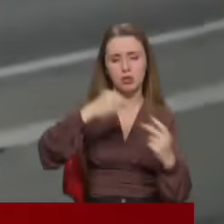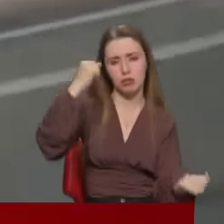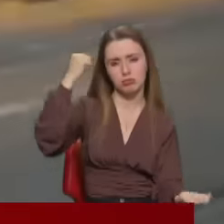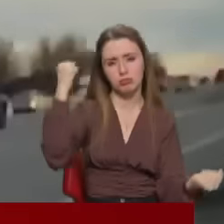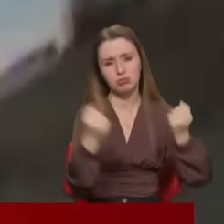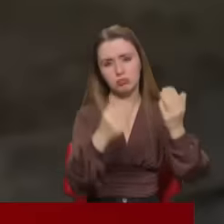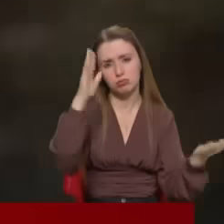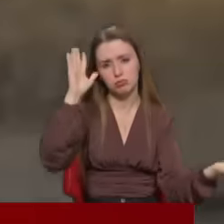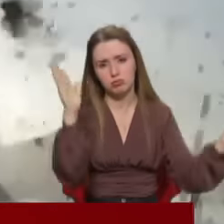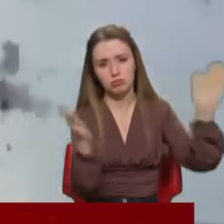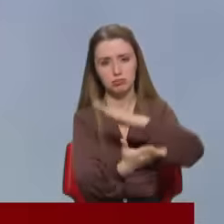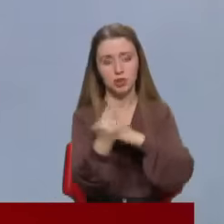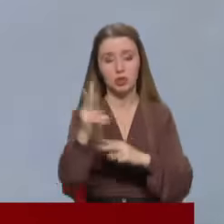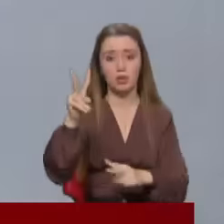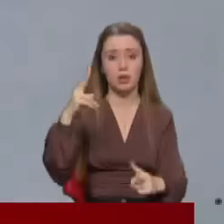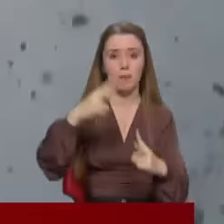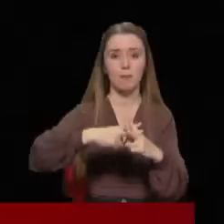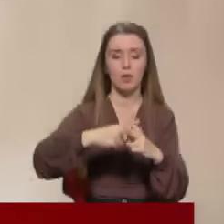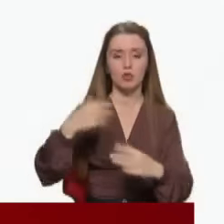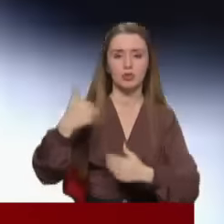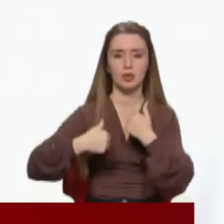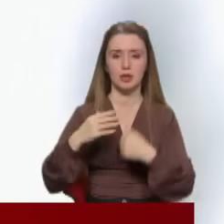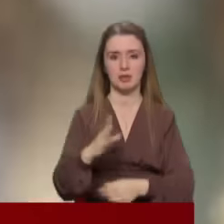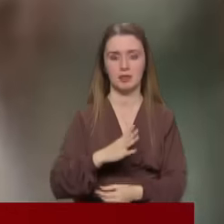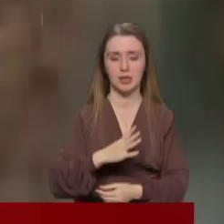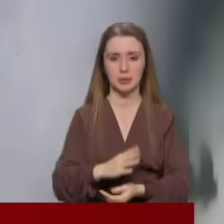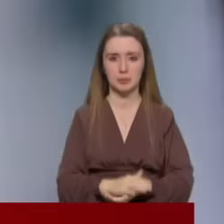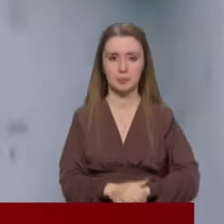şarampole yuvarlandı. İki polis yaralandı.